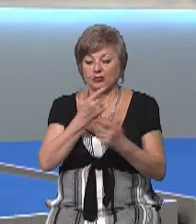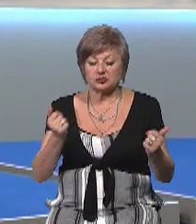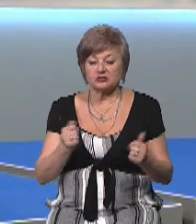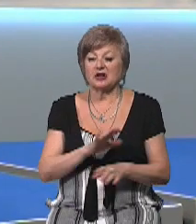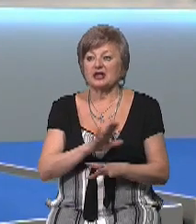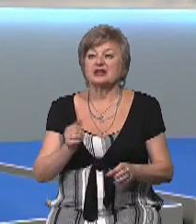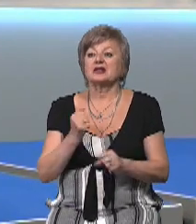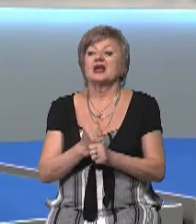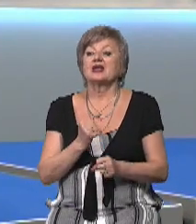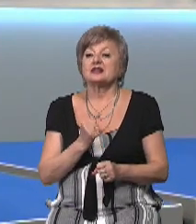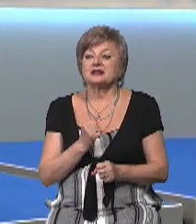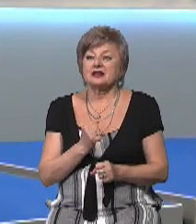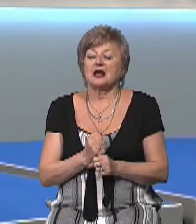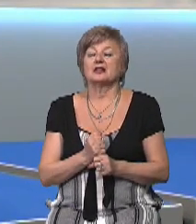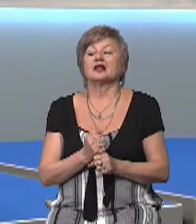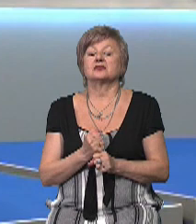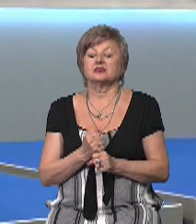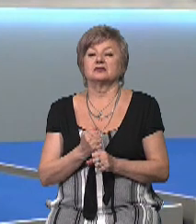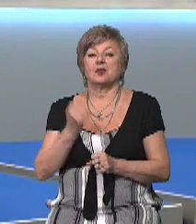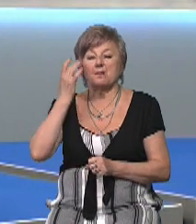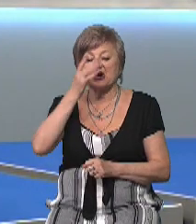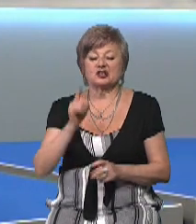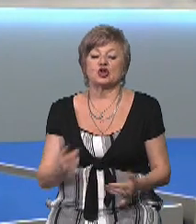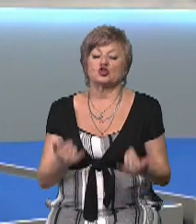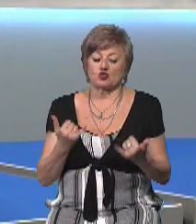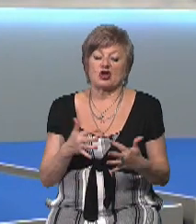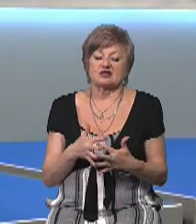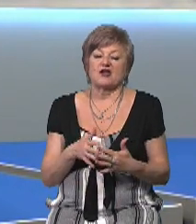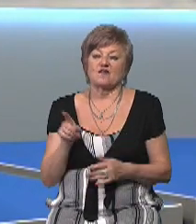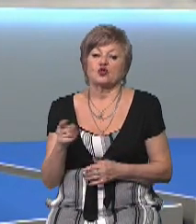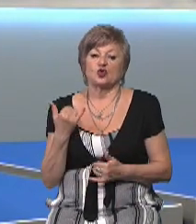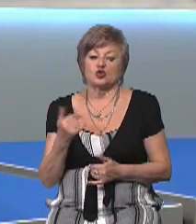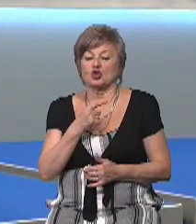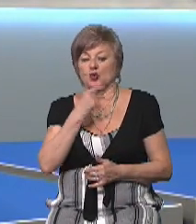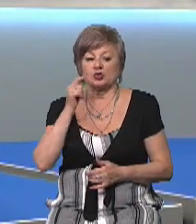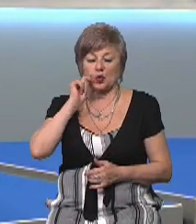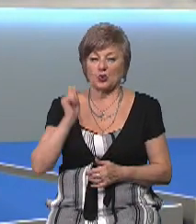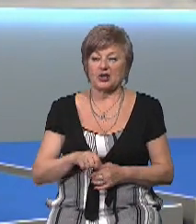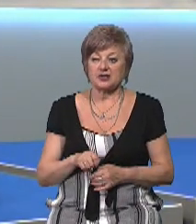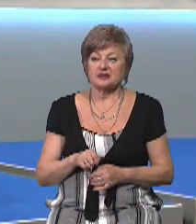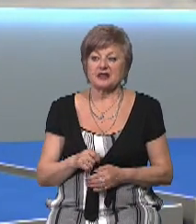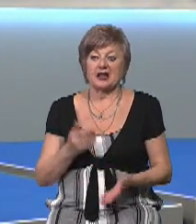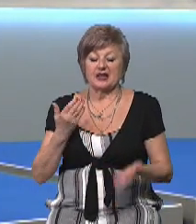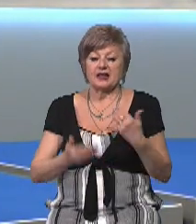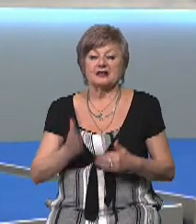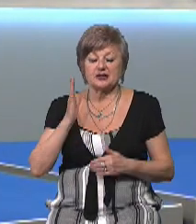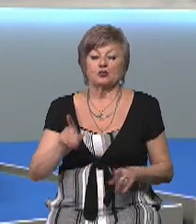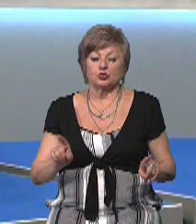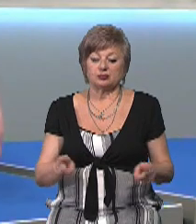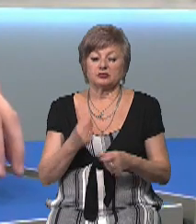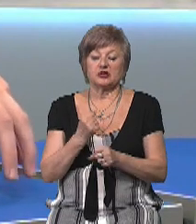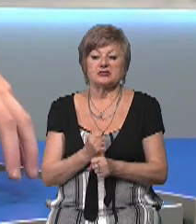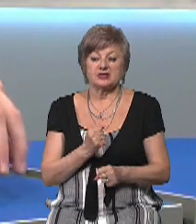зараз міфологізації міфів на сучасній війні, так, яка йде російсько-українська. Тобто, якщо ми будемо